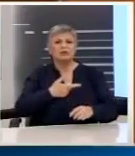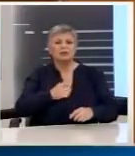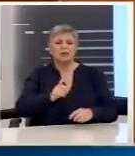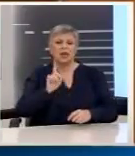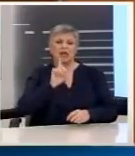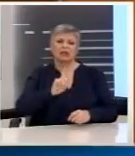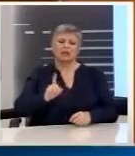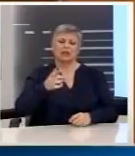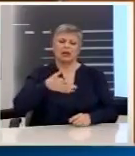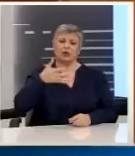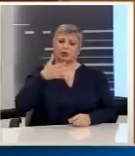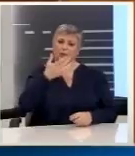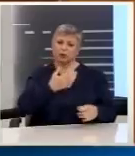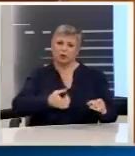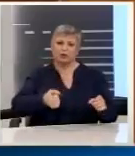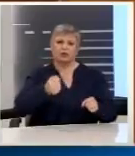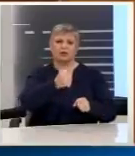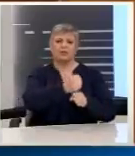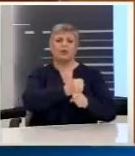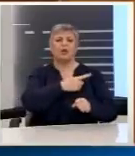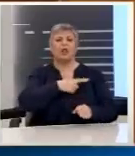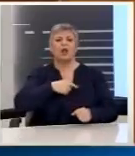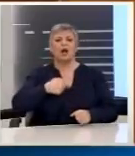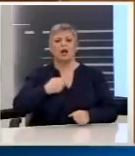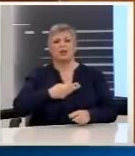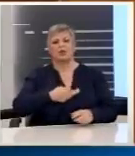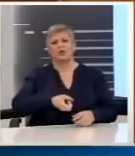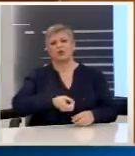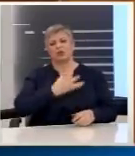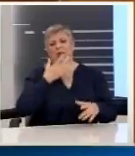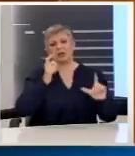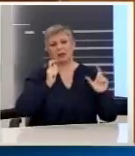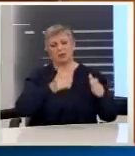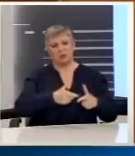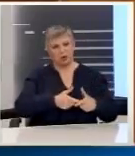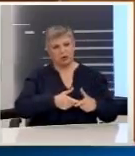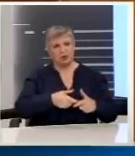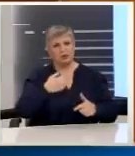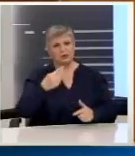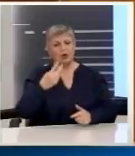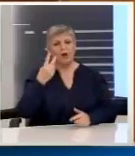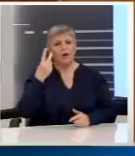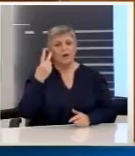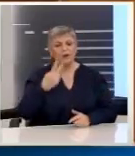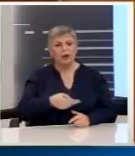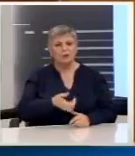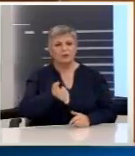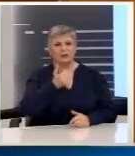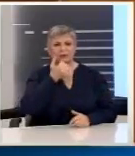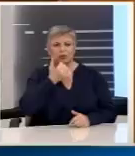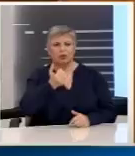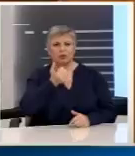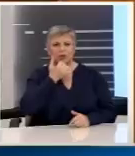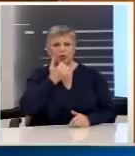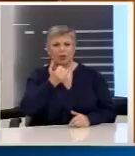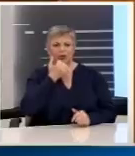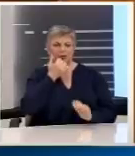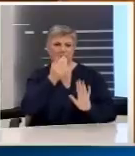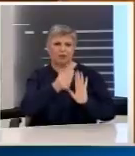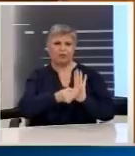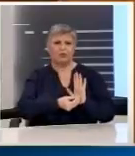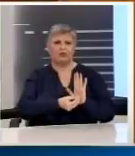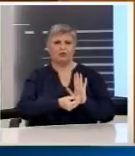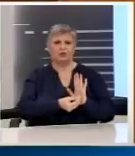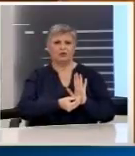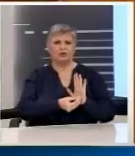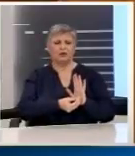υποπέσει σε πρωτοφανή ηθικά και πολιτικά τοπήματα. Δίνει την αίσθηση ότι υπάρχει